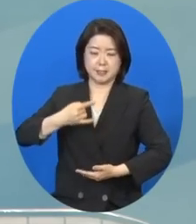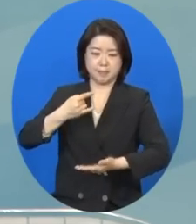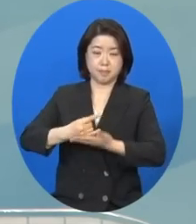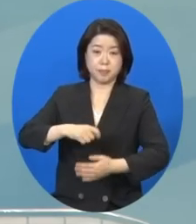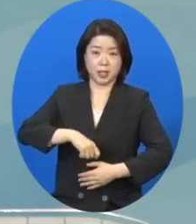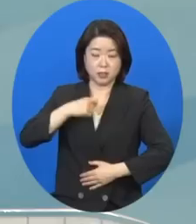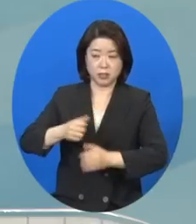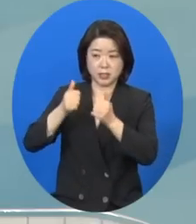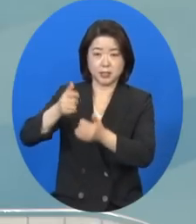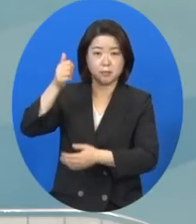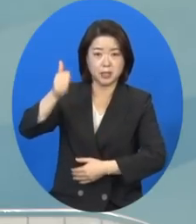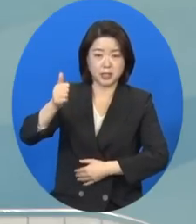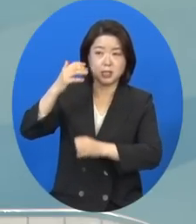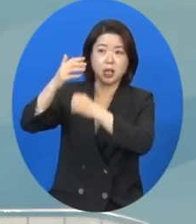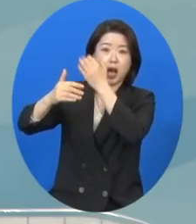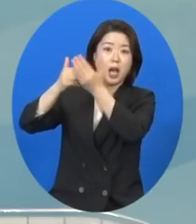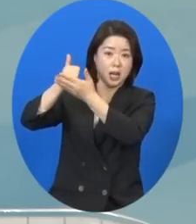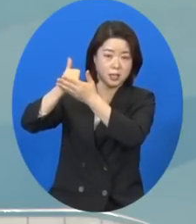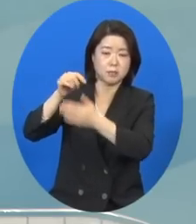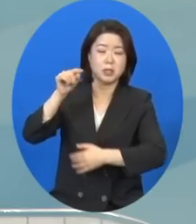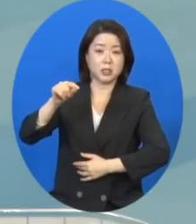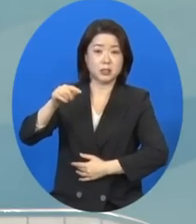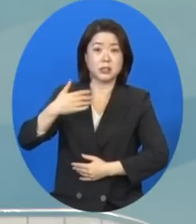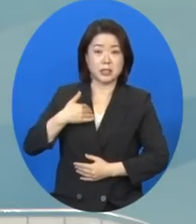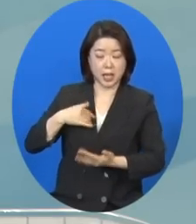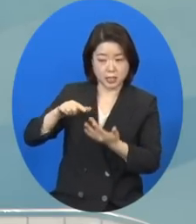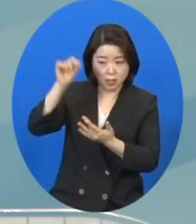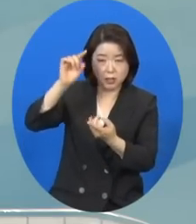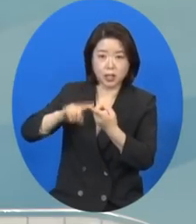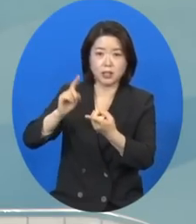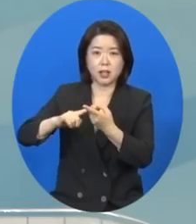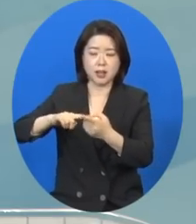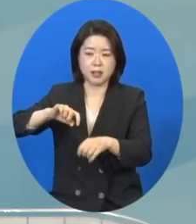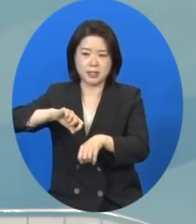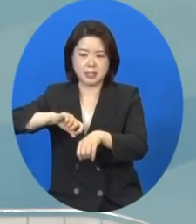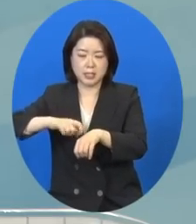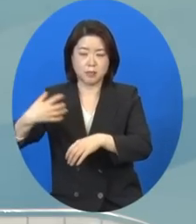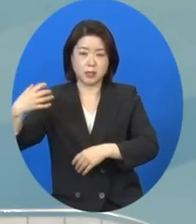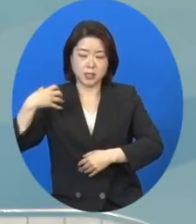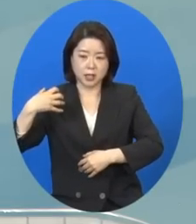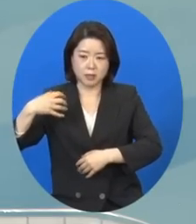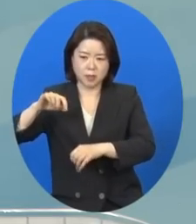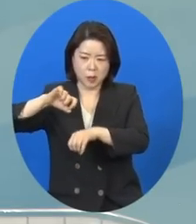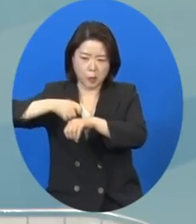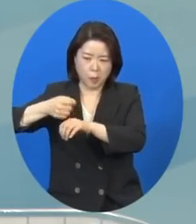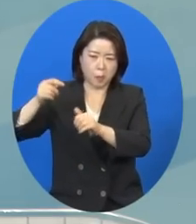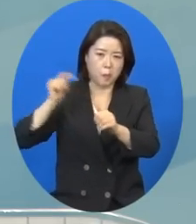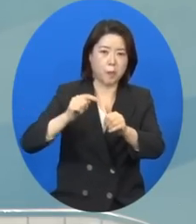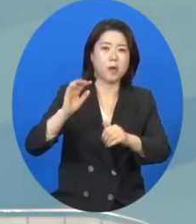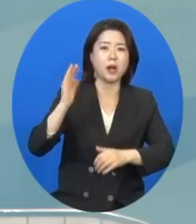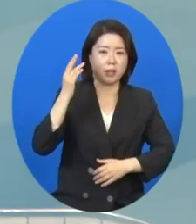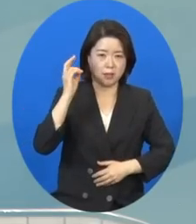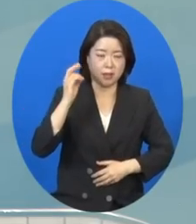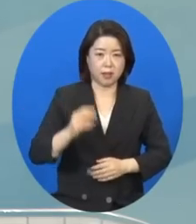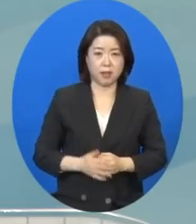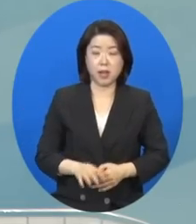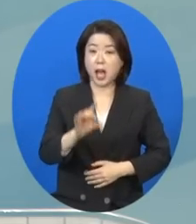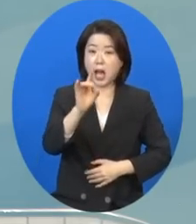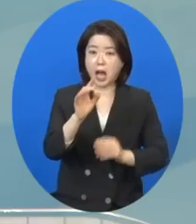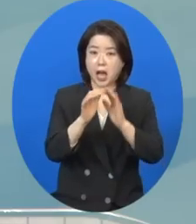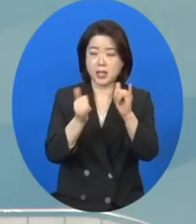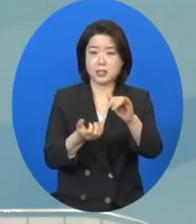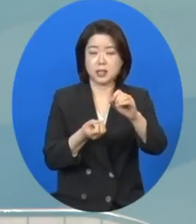재판장이신 하나님께서 그 선택에 대한 책임을 반드시 물으실 것입니다 여러분 한 사람의